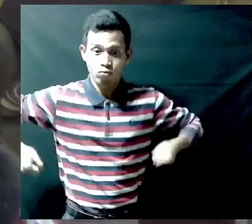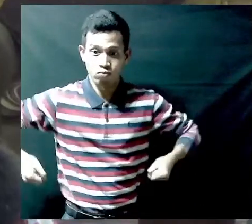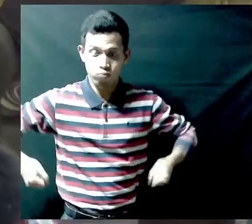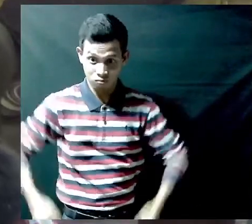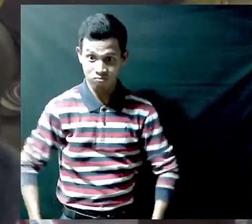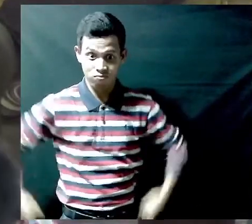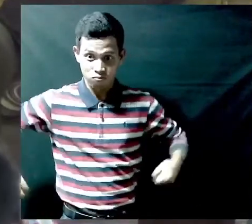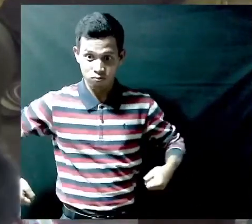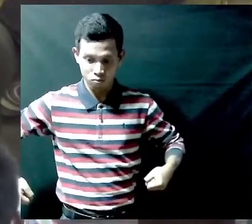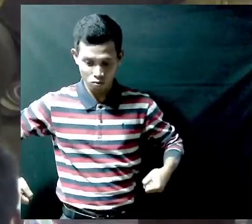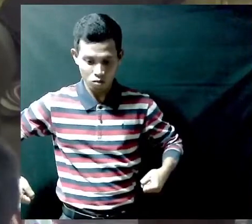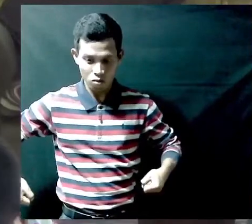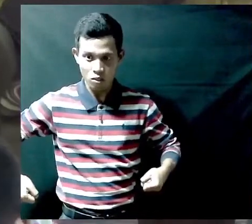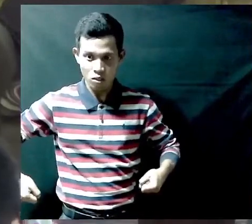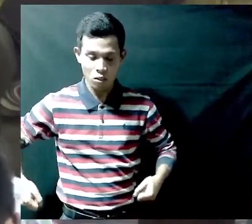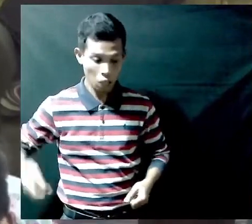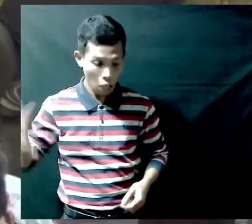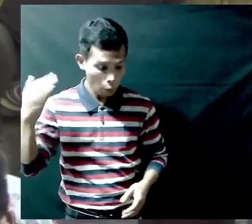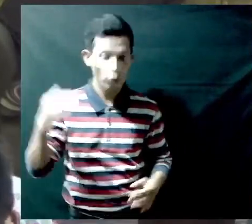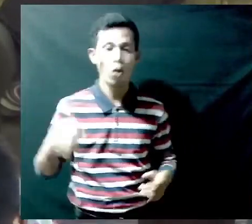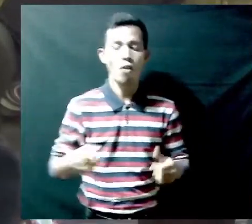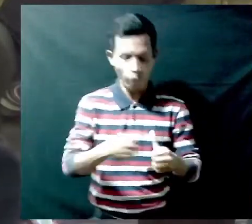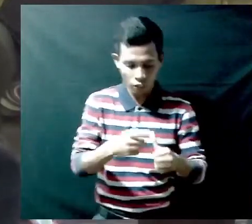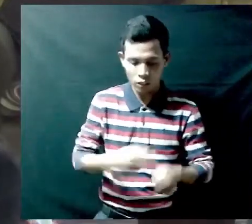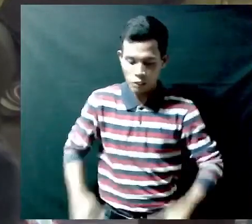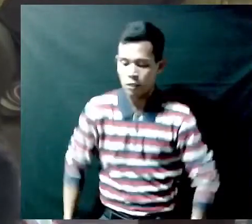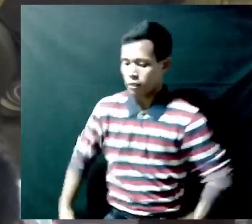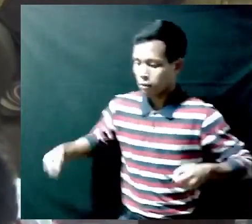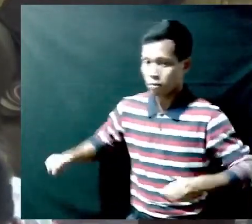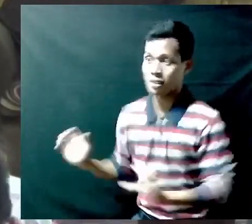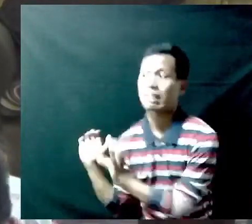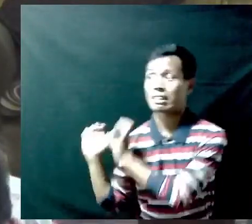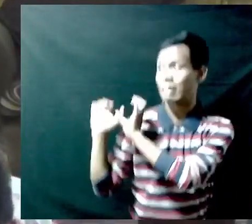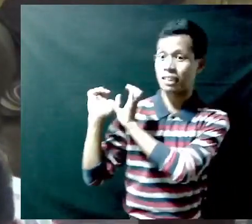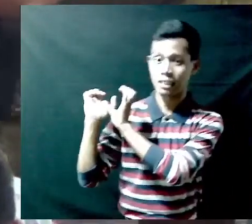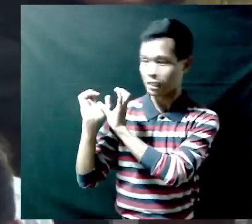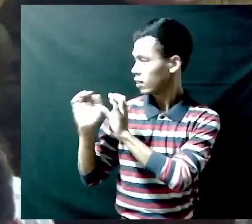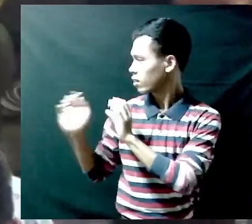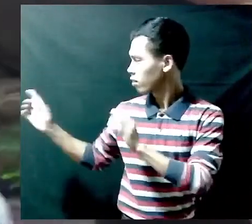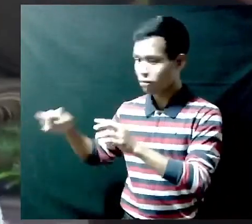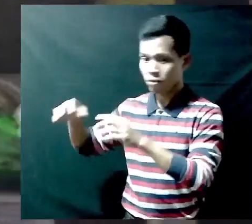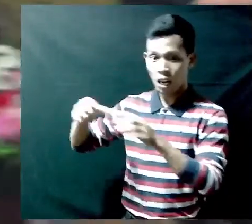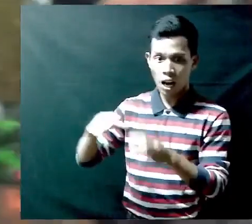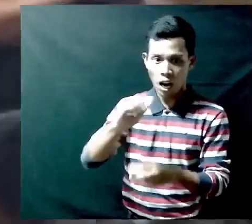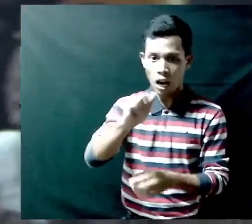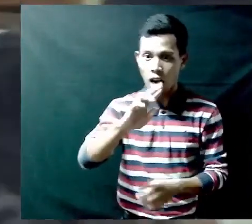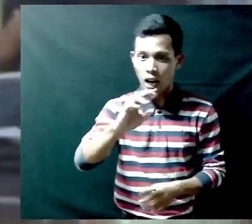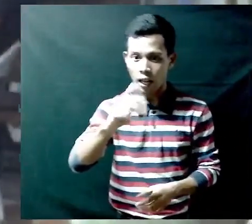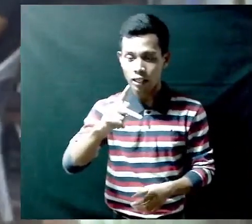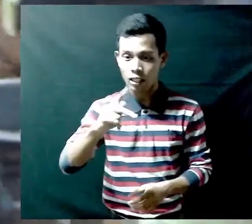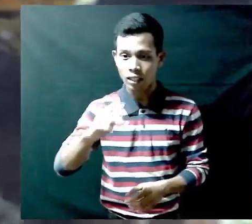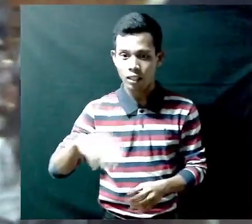Israel. Eh, nung time na yun, lumaban sila, wala. So sabi na, kunin mo sa silo. So kinuha nila Ark of the Covenant.